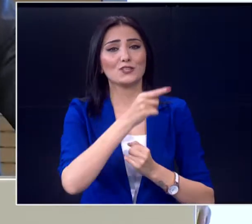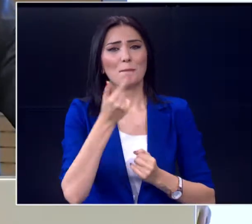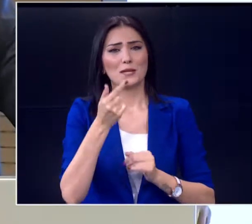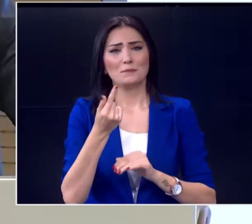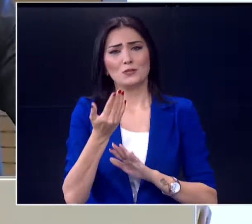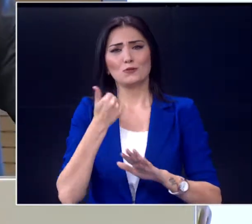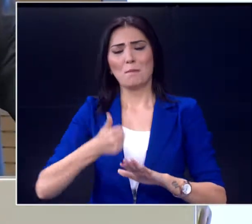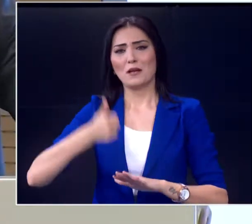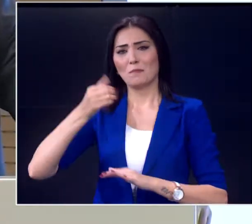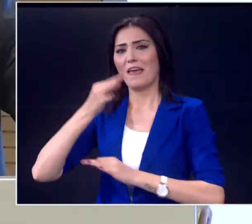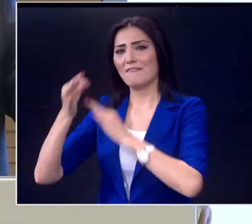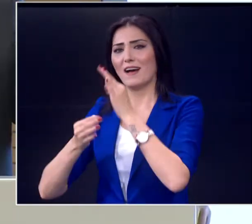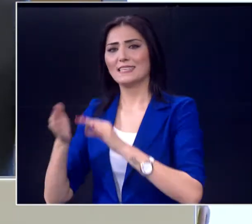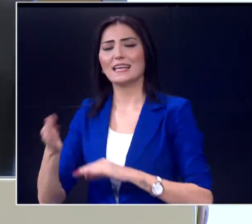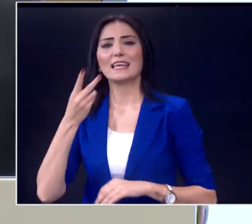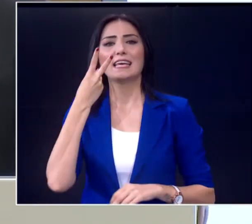etti.